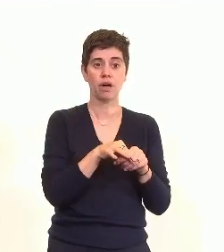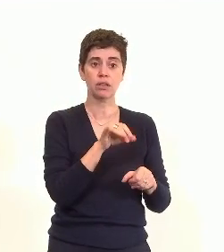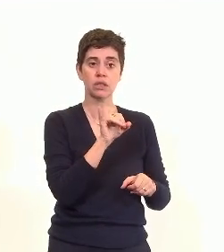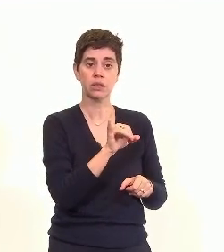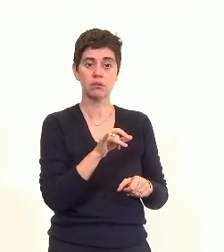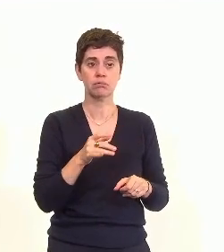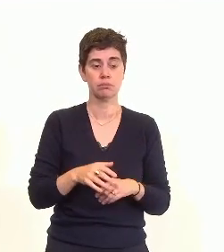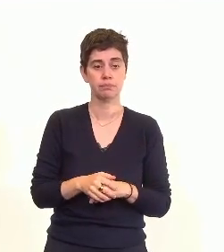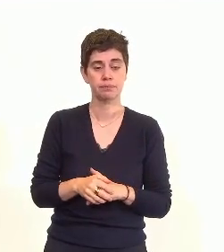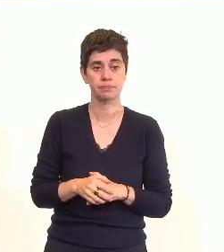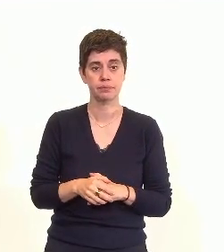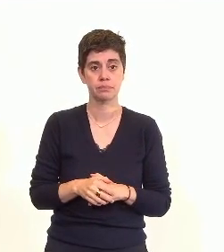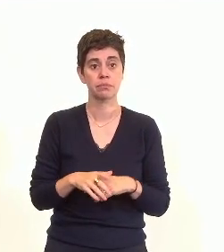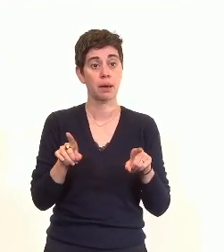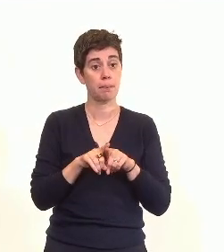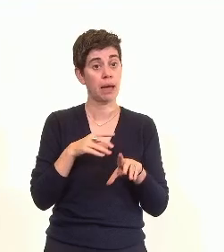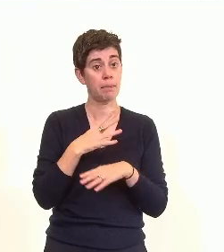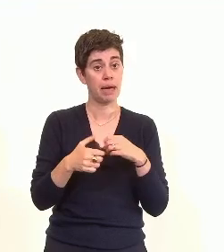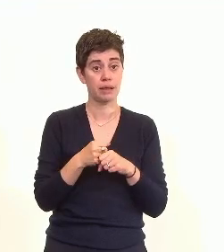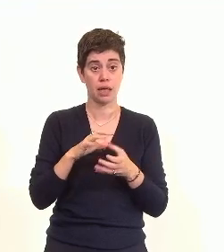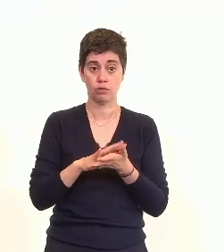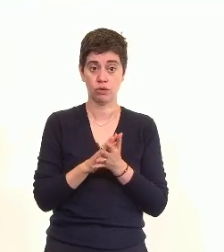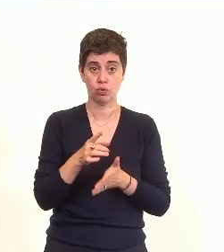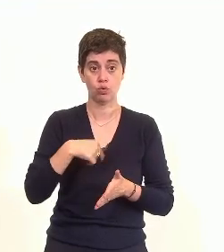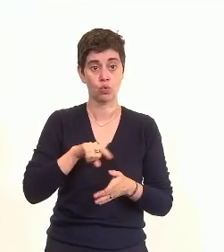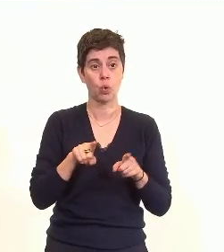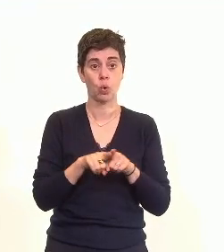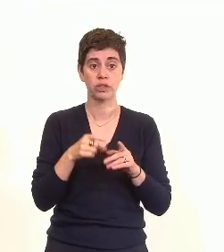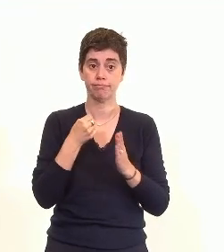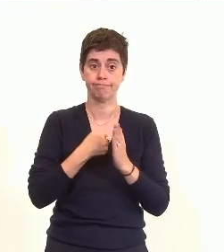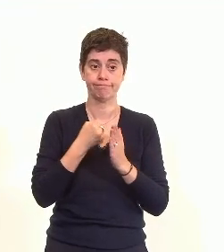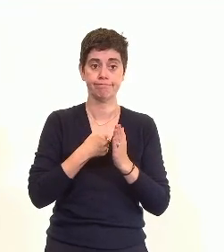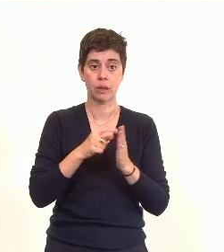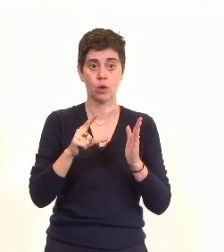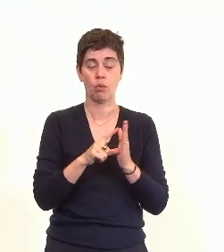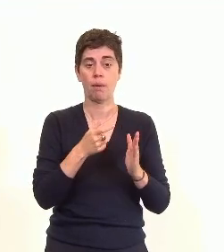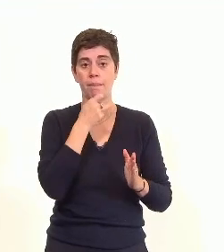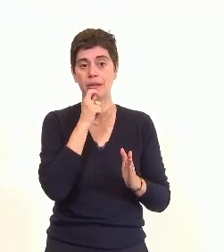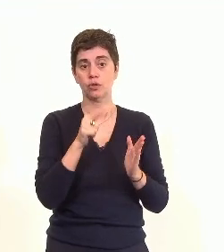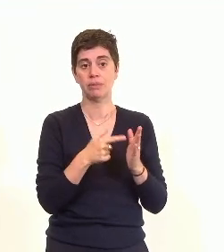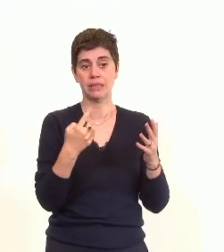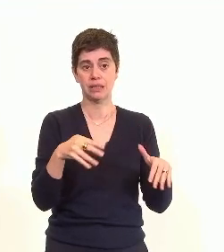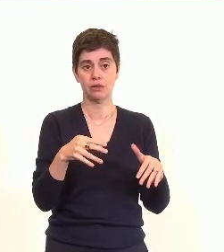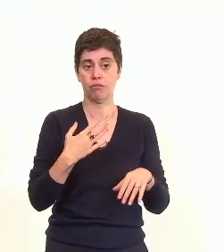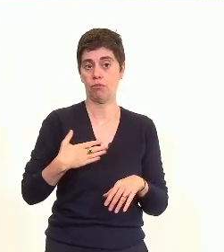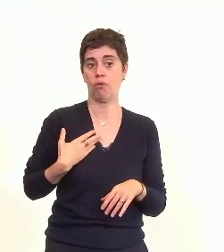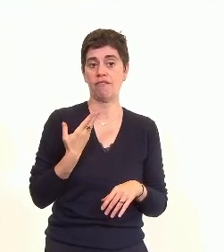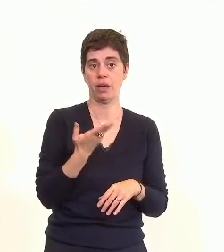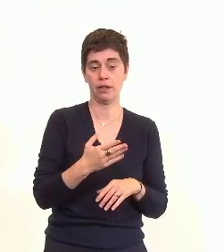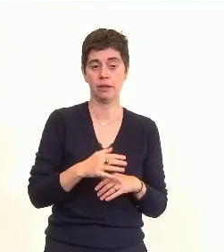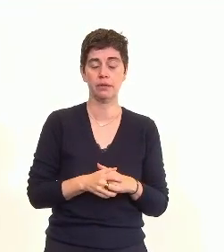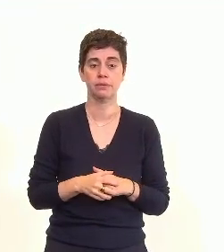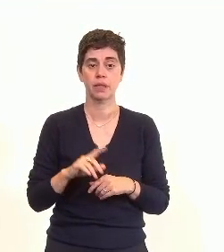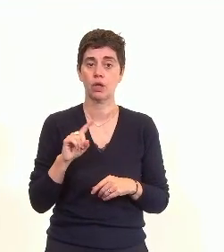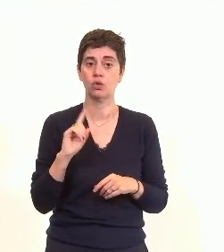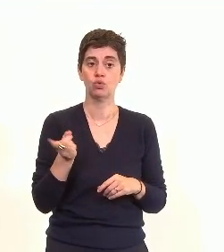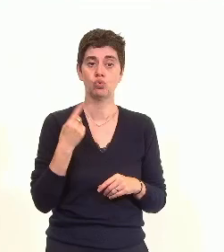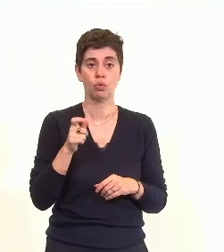La même année, Nous aussi s'est battu pour la loi de mars 2019, pour permettre à tous les